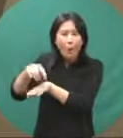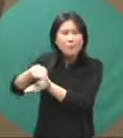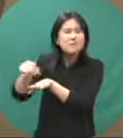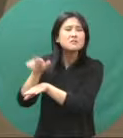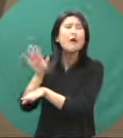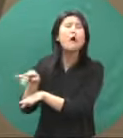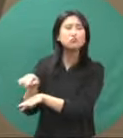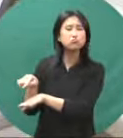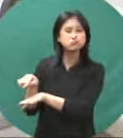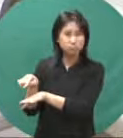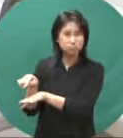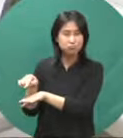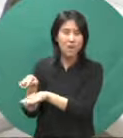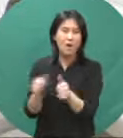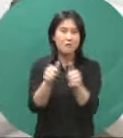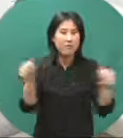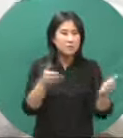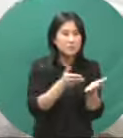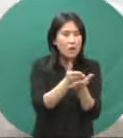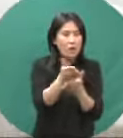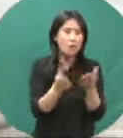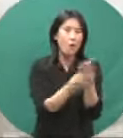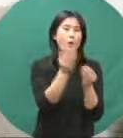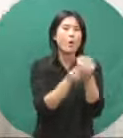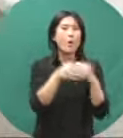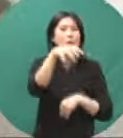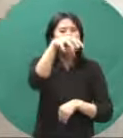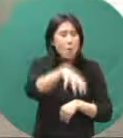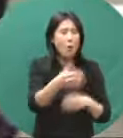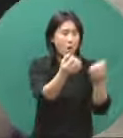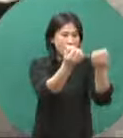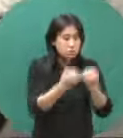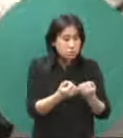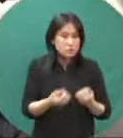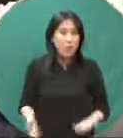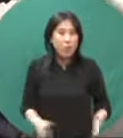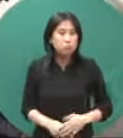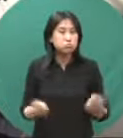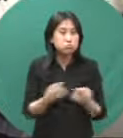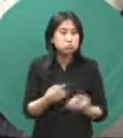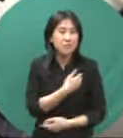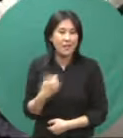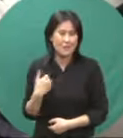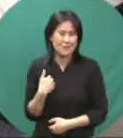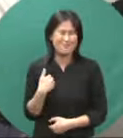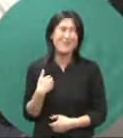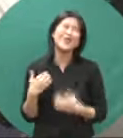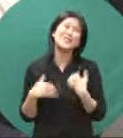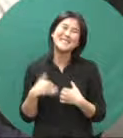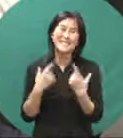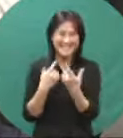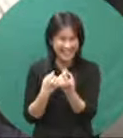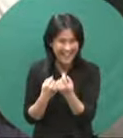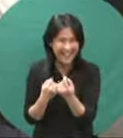ついています。男性用トイレにもこのようにおむつ替えシートがついています。嬉しいです